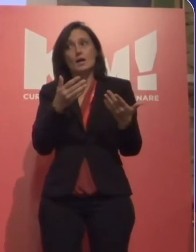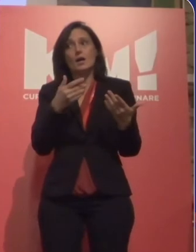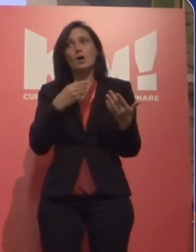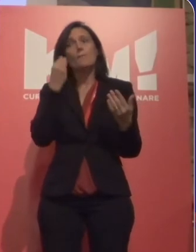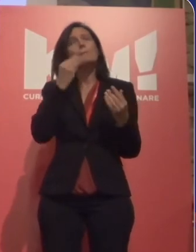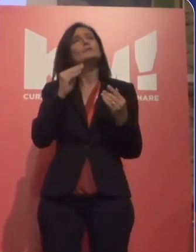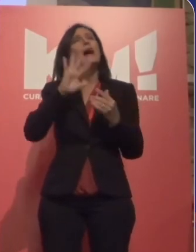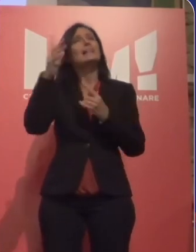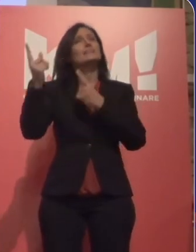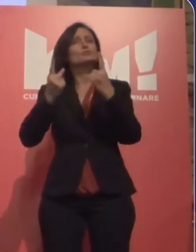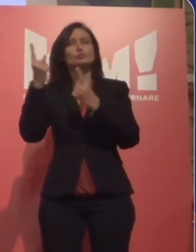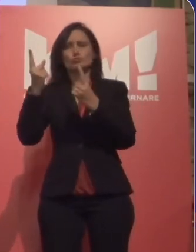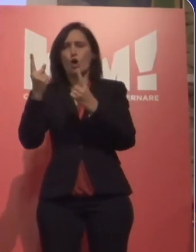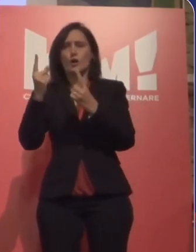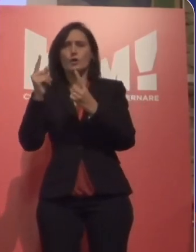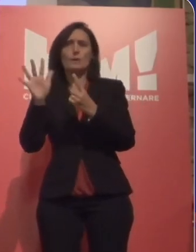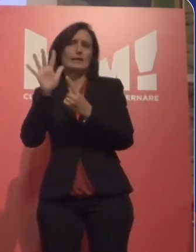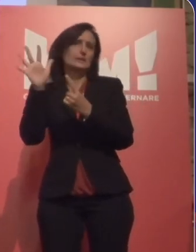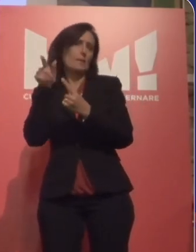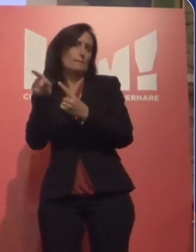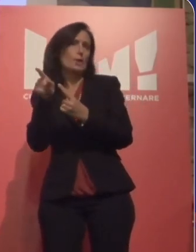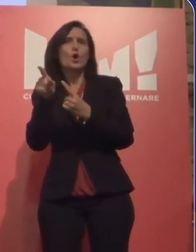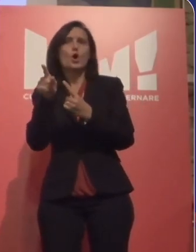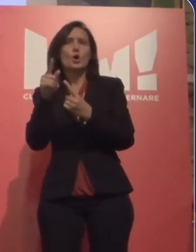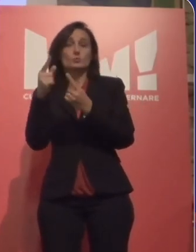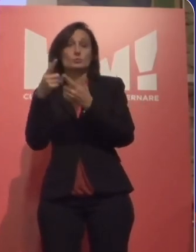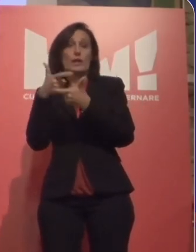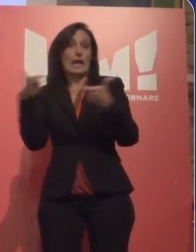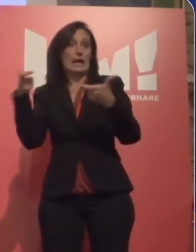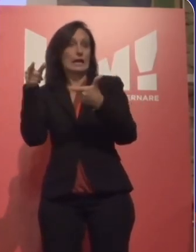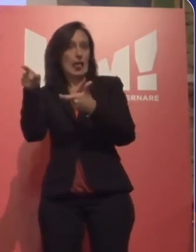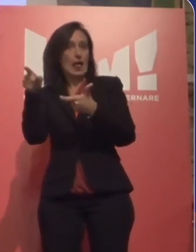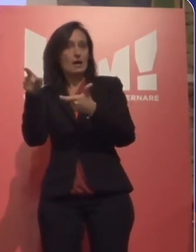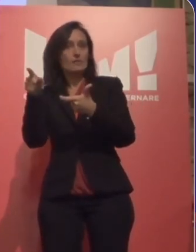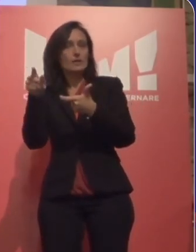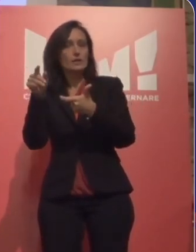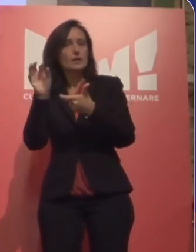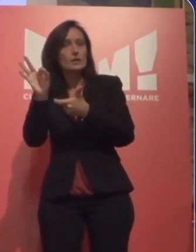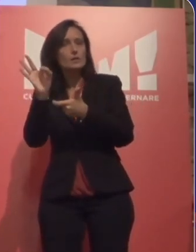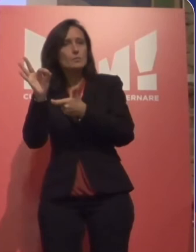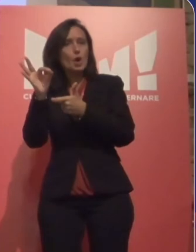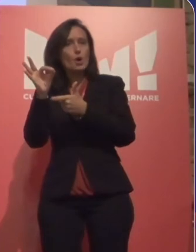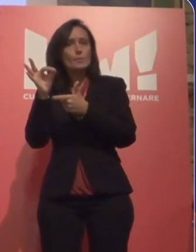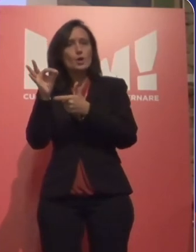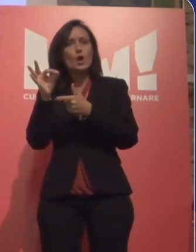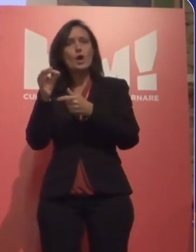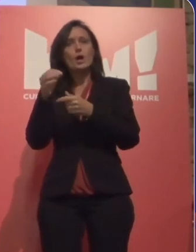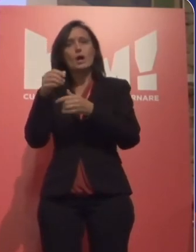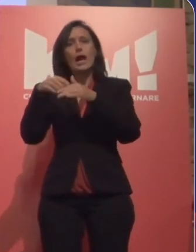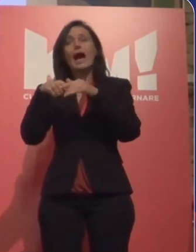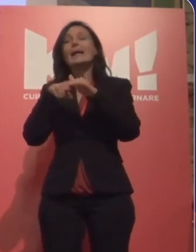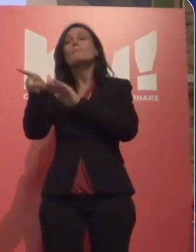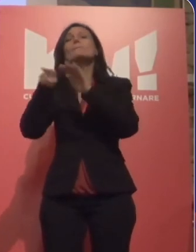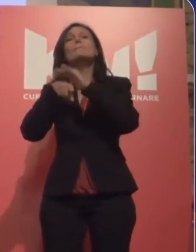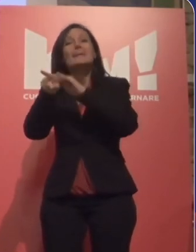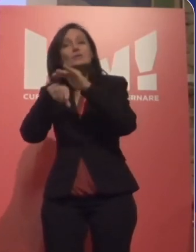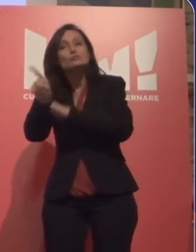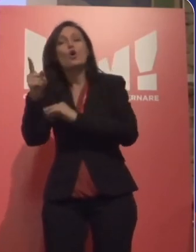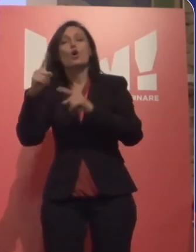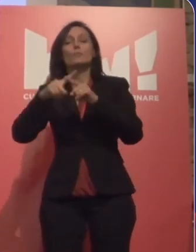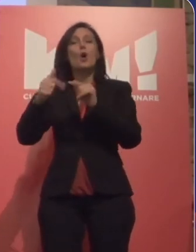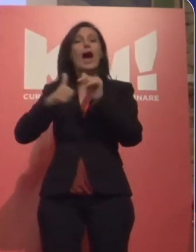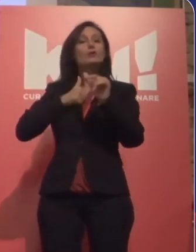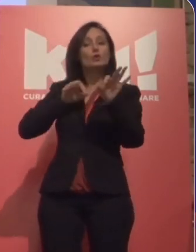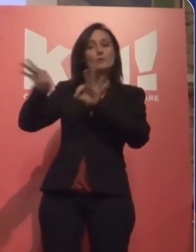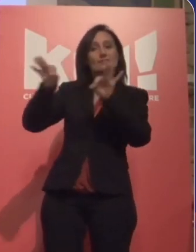questione enorme in malamente affrontata ad esempio dell'immigrazione o della autonomia strategica europea della politica